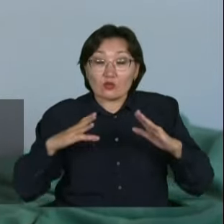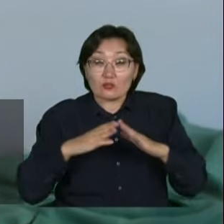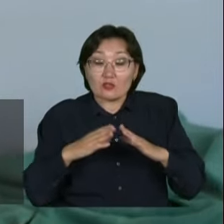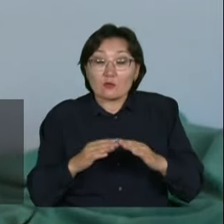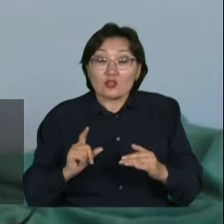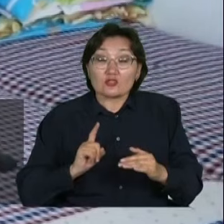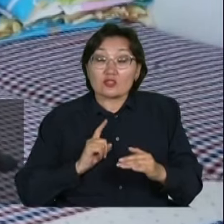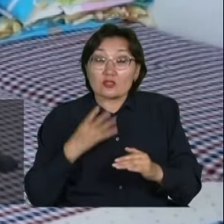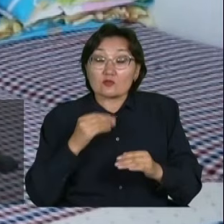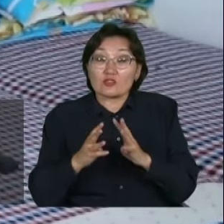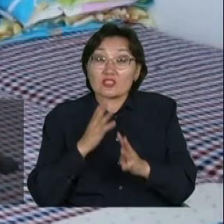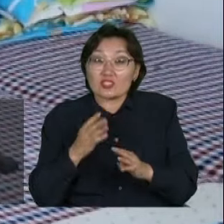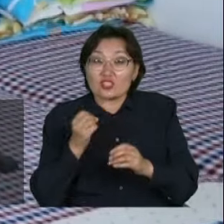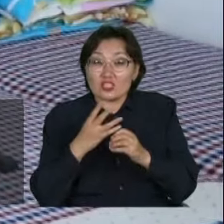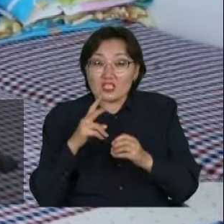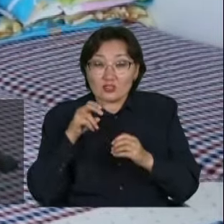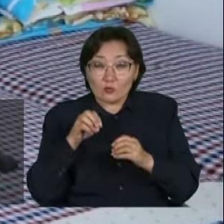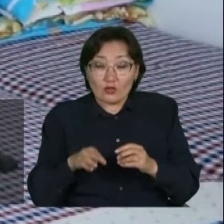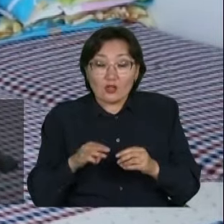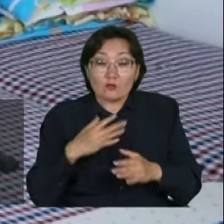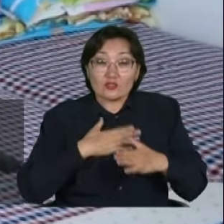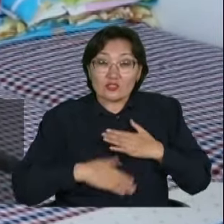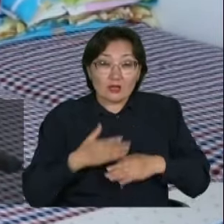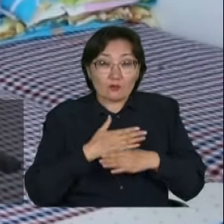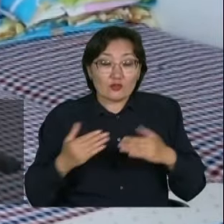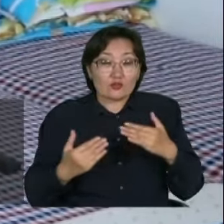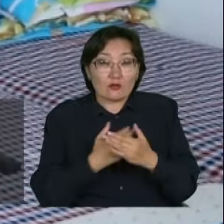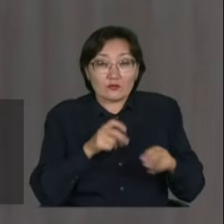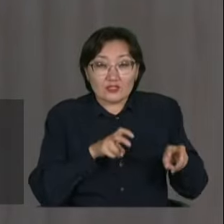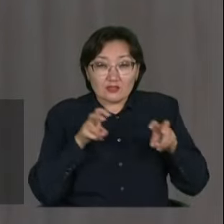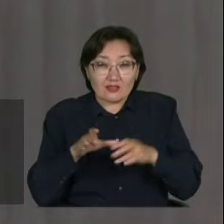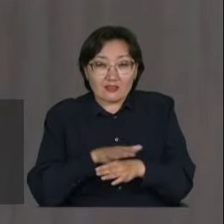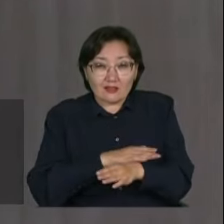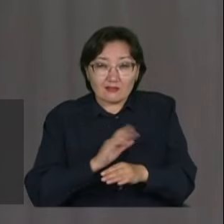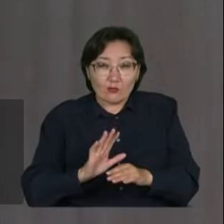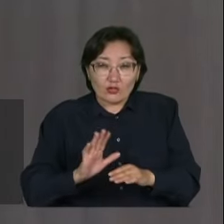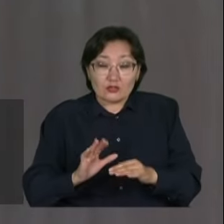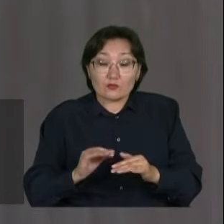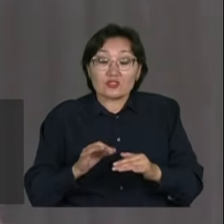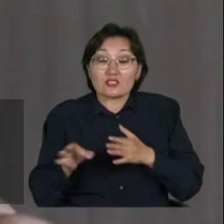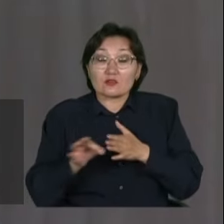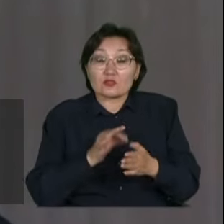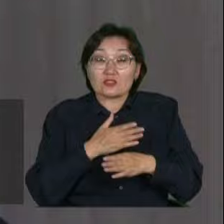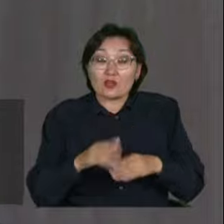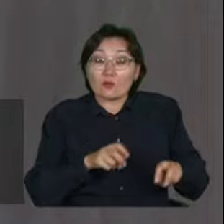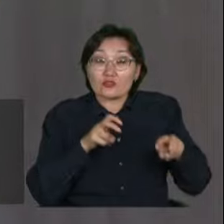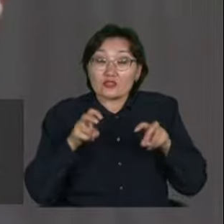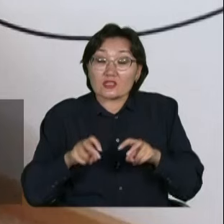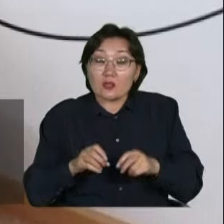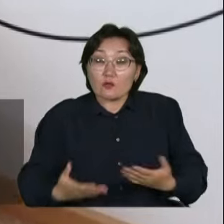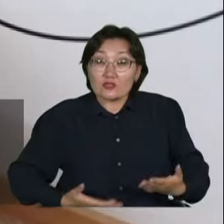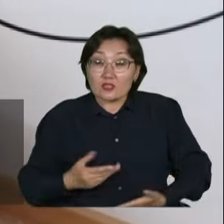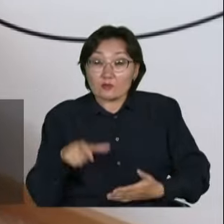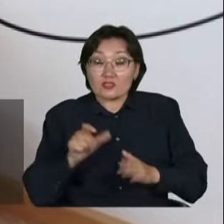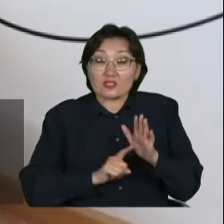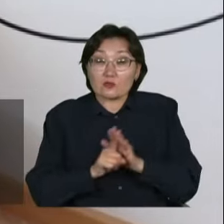Она ждала своей очереди 14 лет, но радость после новоселья длилась недолго. Практически сразу после заселения жительница